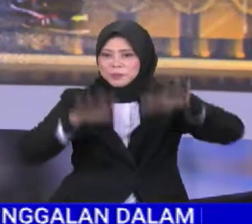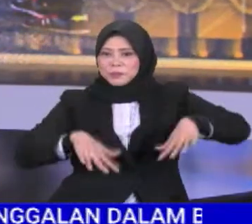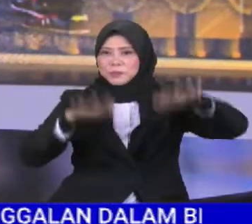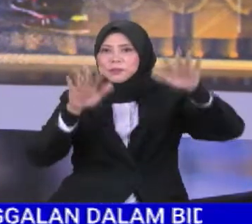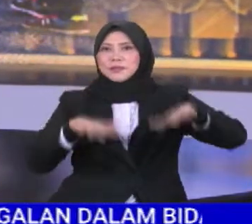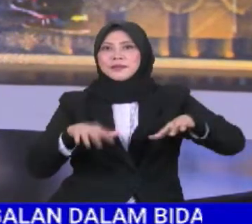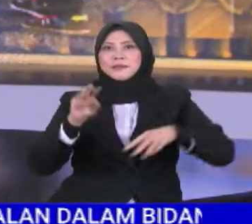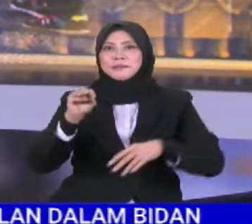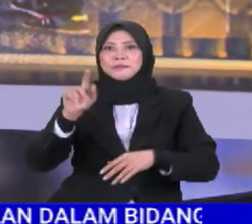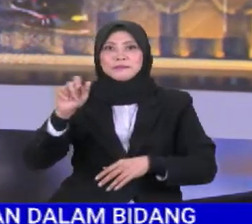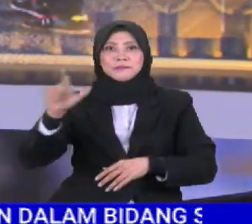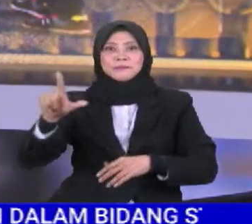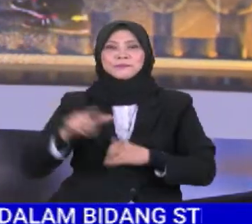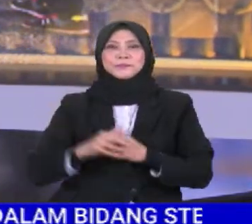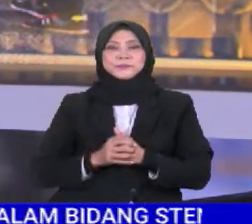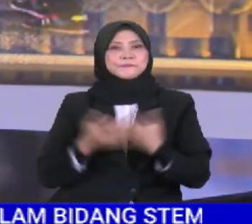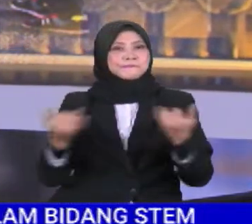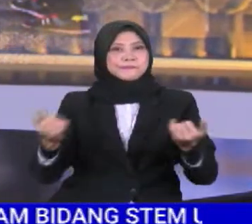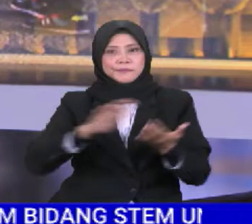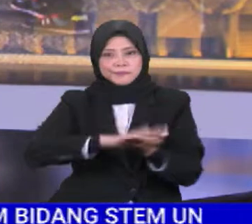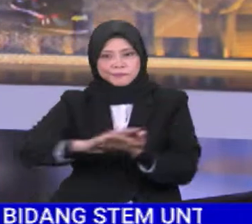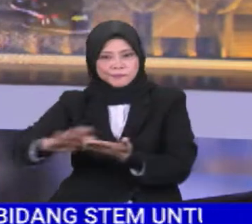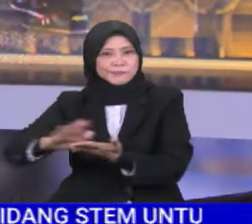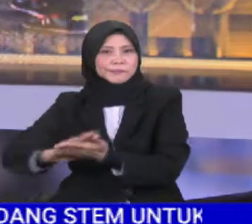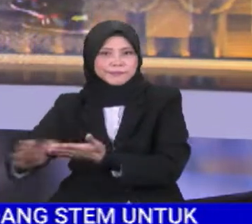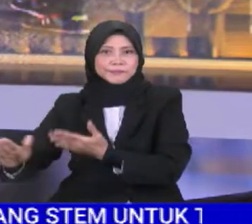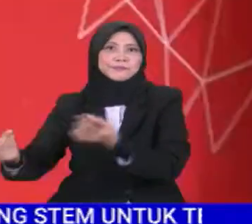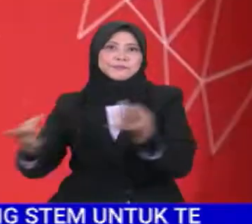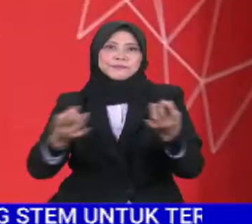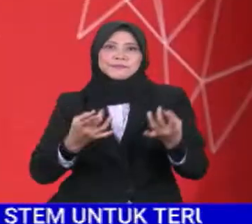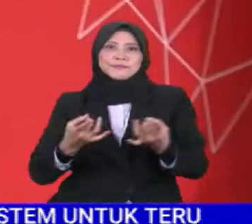logistik dan keanggotaan di perkemas